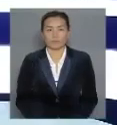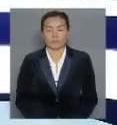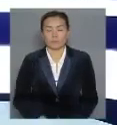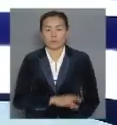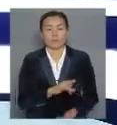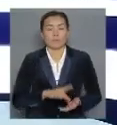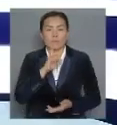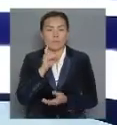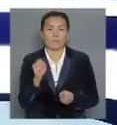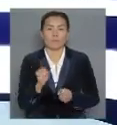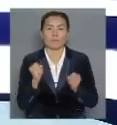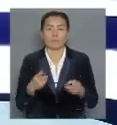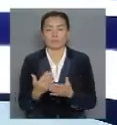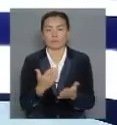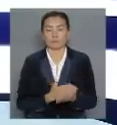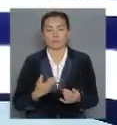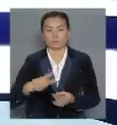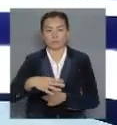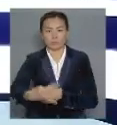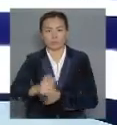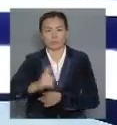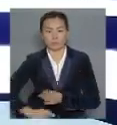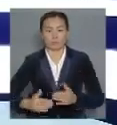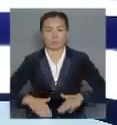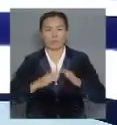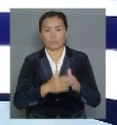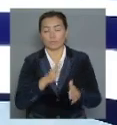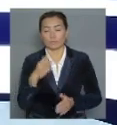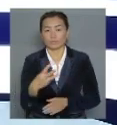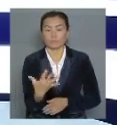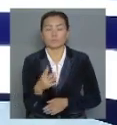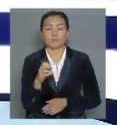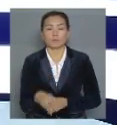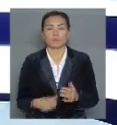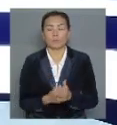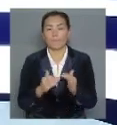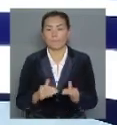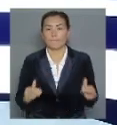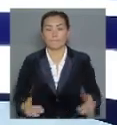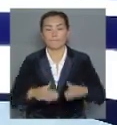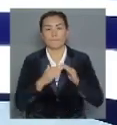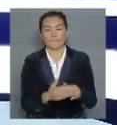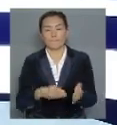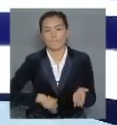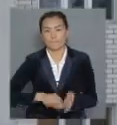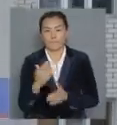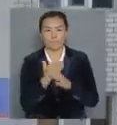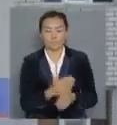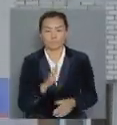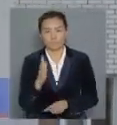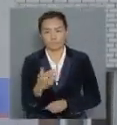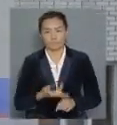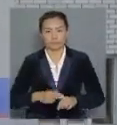Атырау жастары бағдарламасы бойынша 24 адам үйлі болады. 35 жасқа дейінгі балаларға баспана алуға көмектесетін